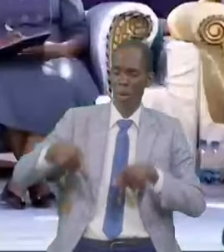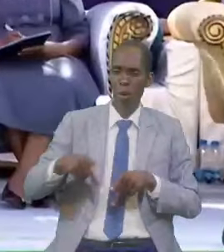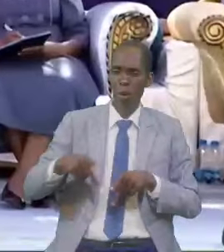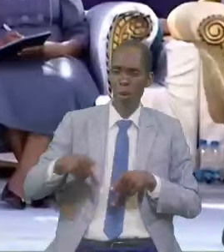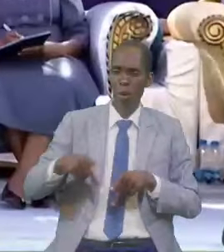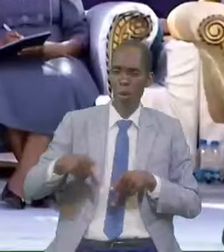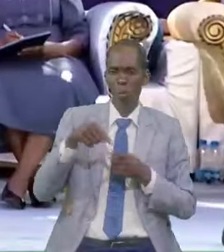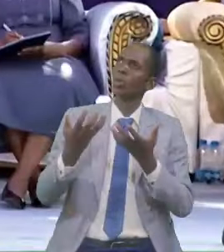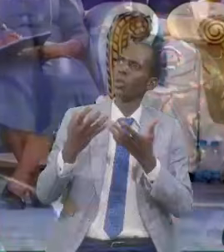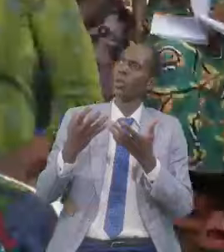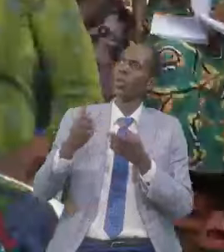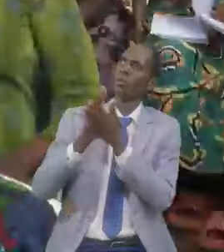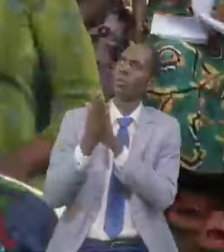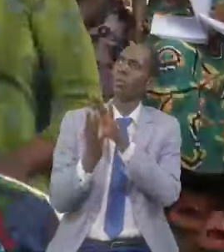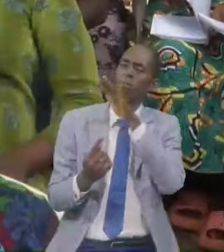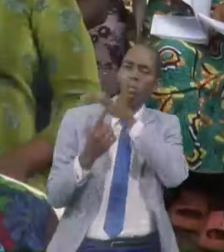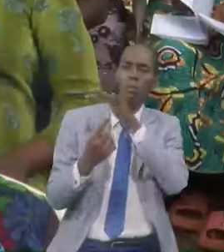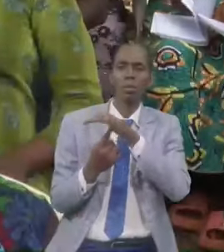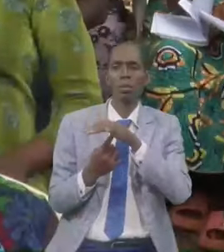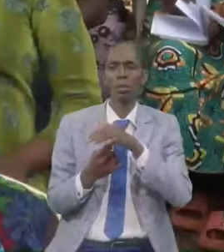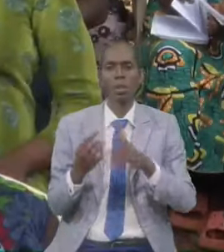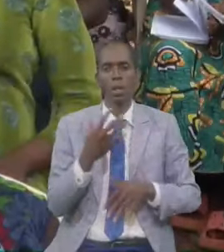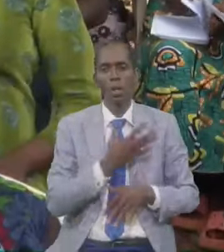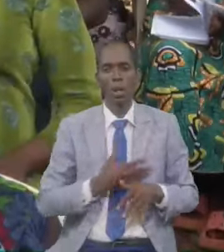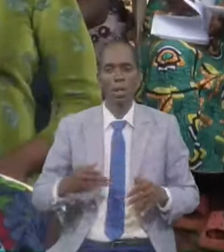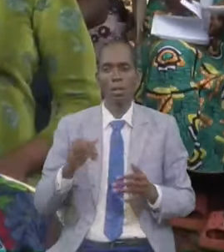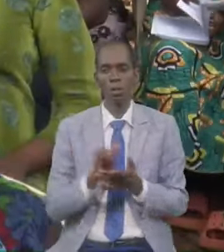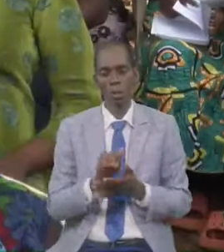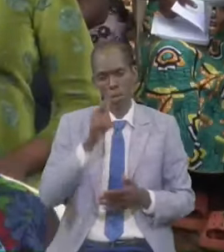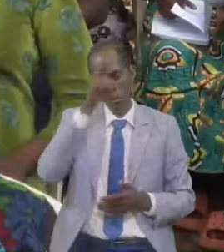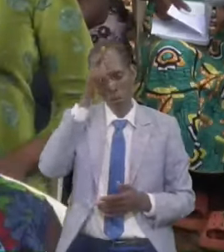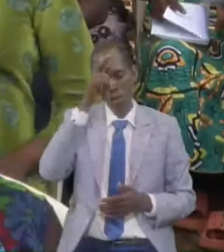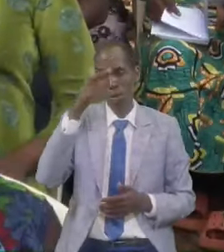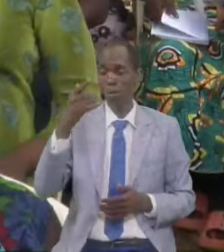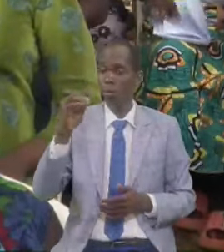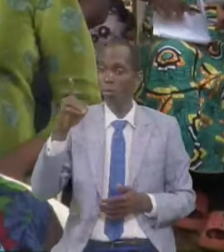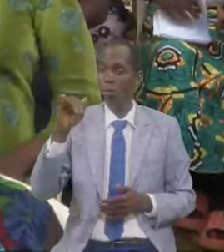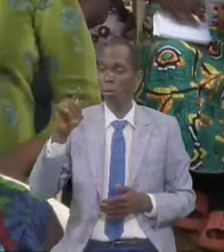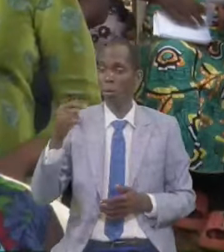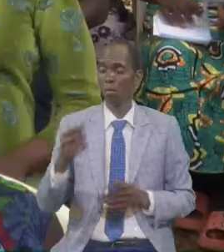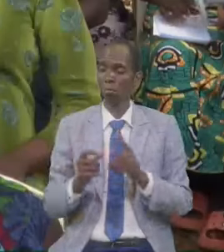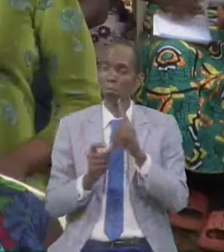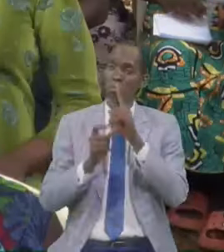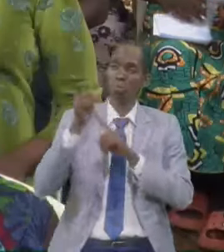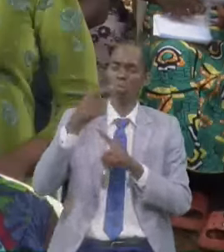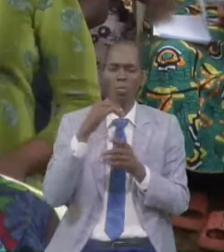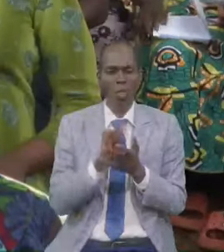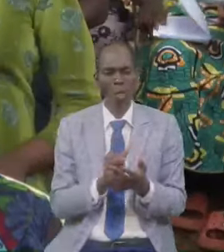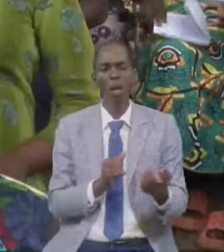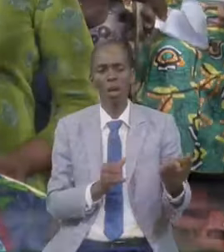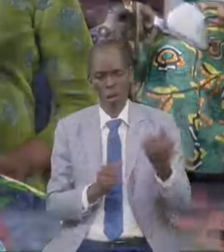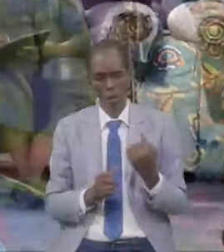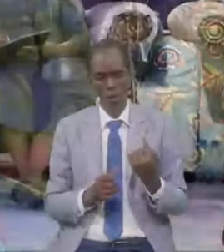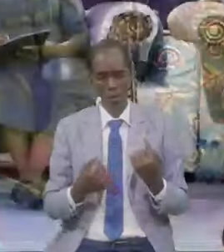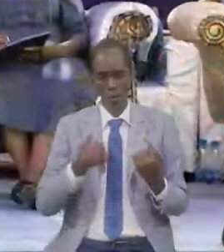జీరోగా పిలుస్తున్నారు. Then say, come. రండి అన్నాడు. I'll feed your body, your flesh to the fowls of the air. ఏమన్నాడు తెలుసా?